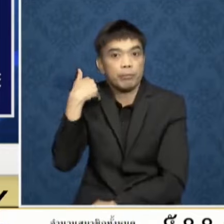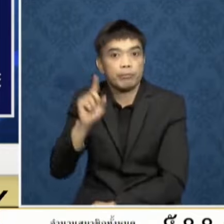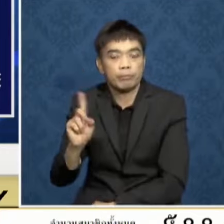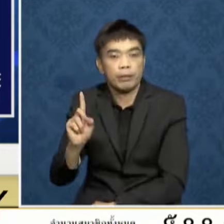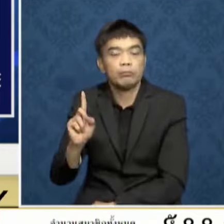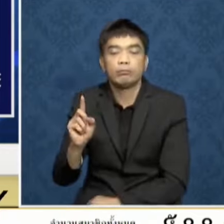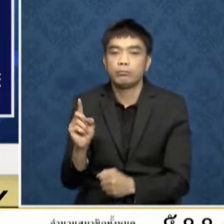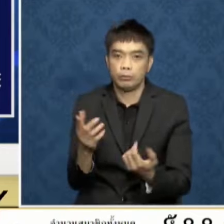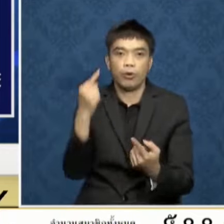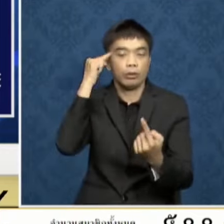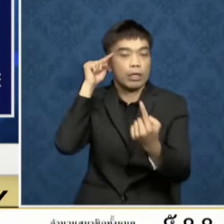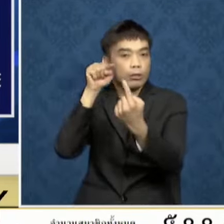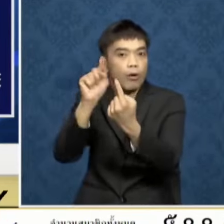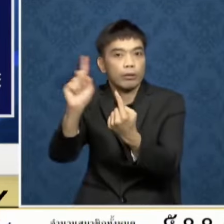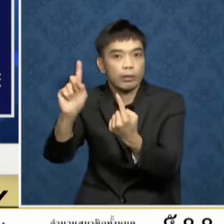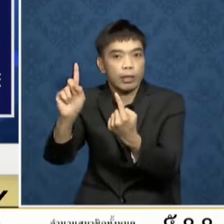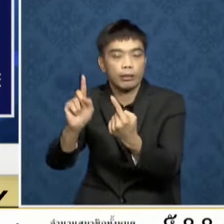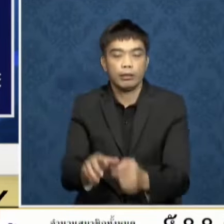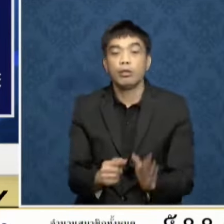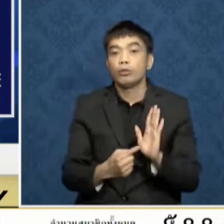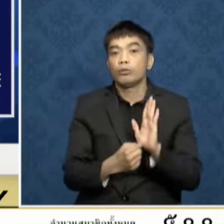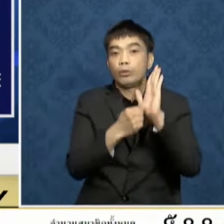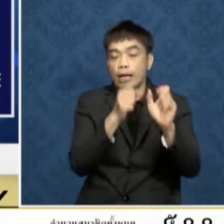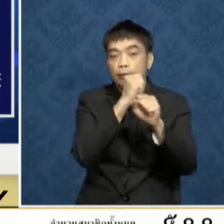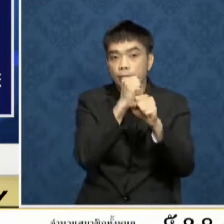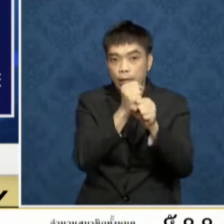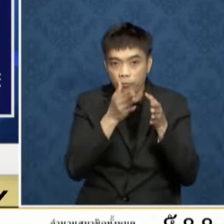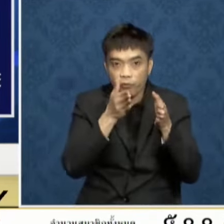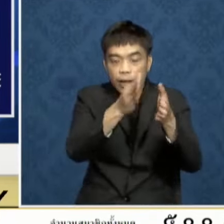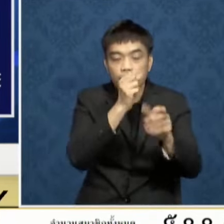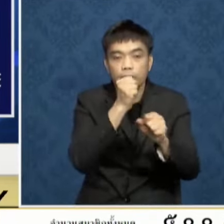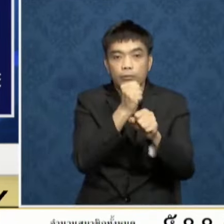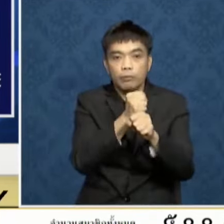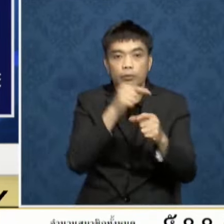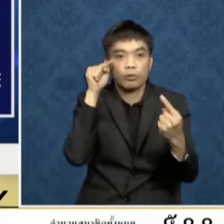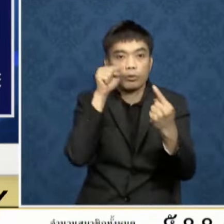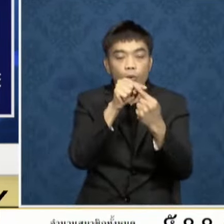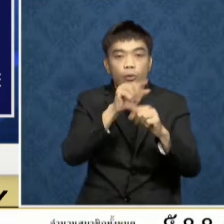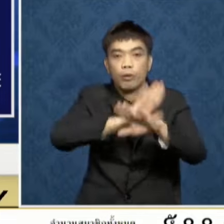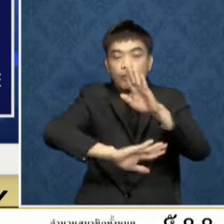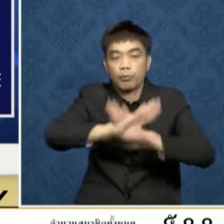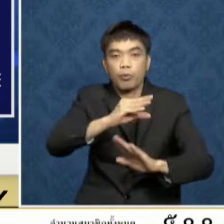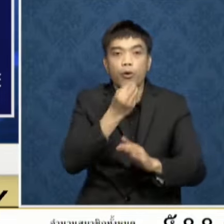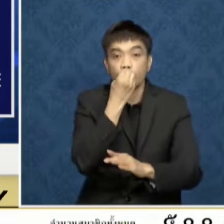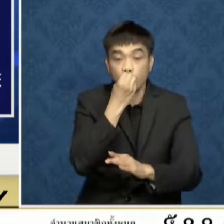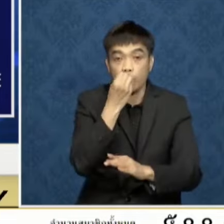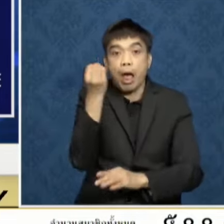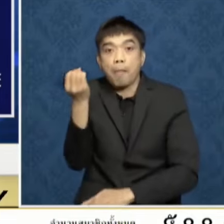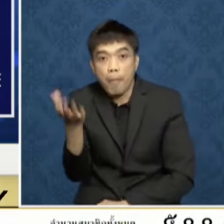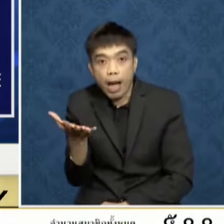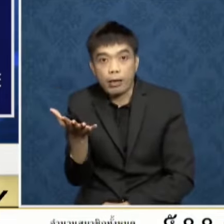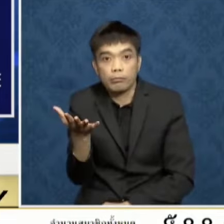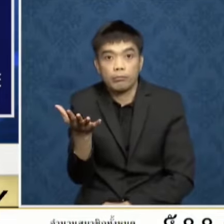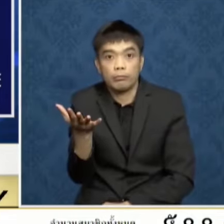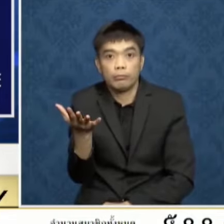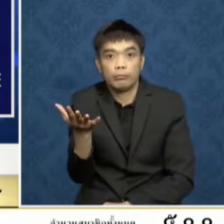ไซสของทักษะทางด้านอาหารมากกว่าทางด้านดีนไซสค่ะนึกภาพ